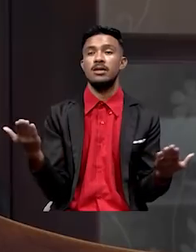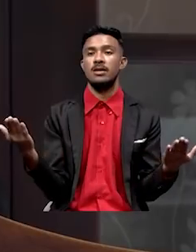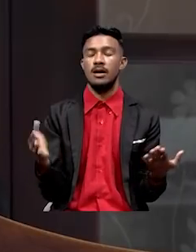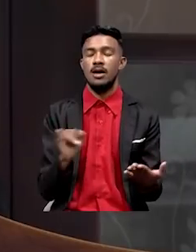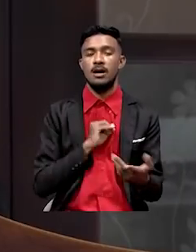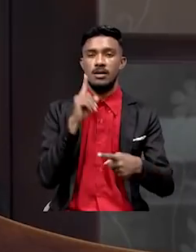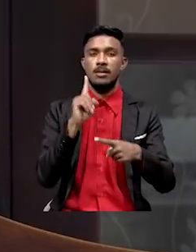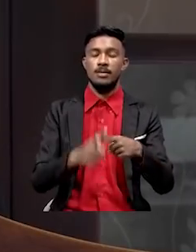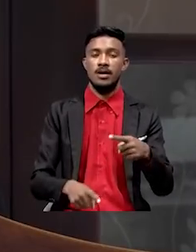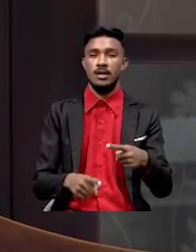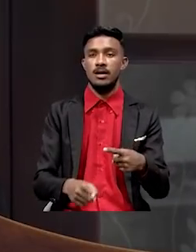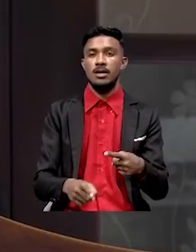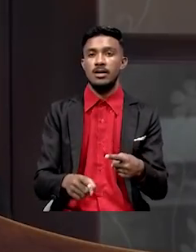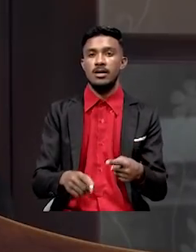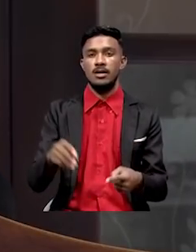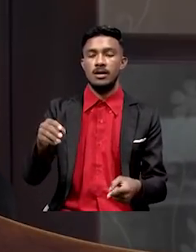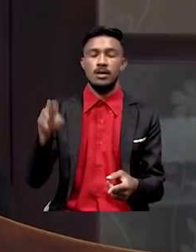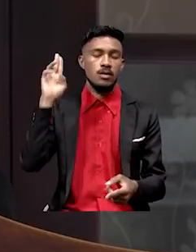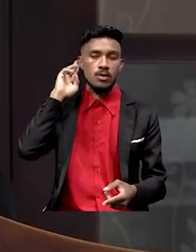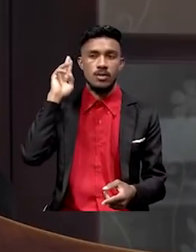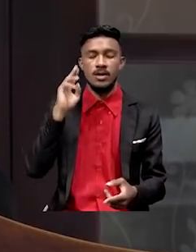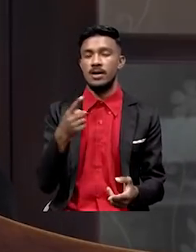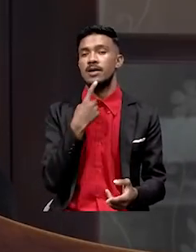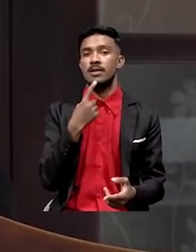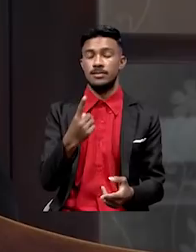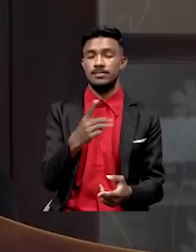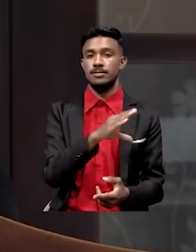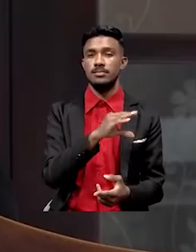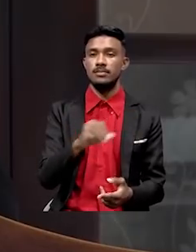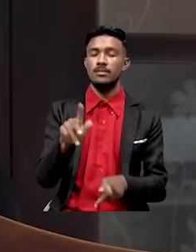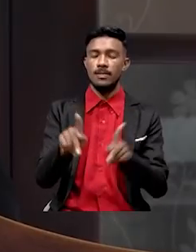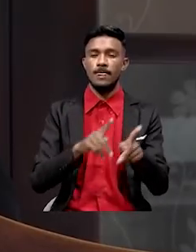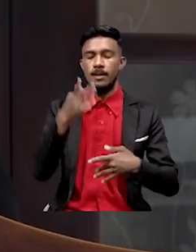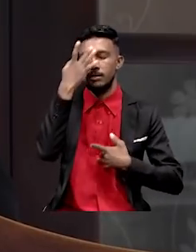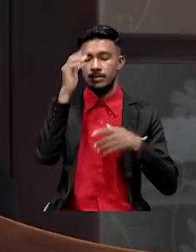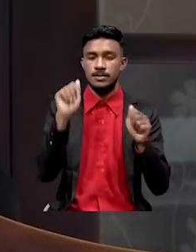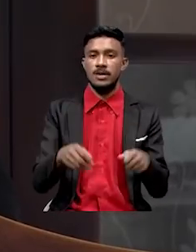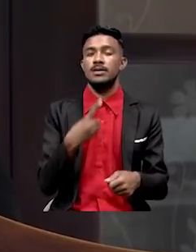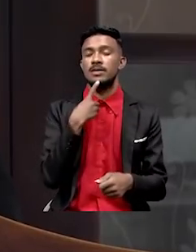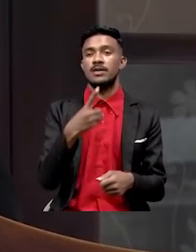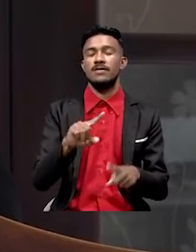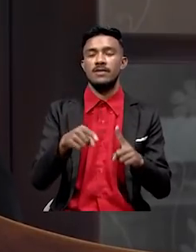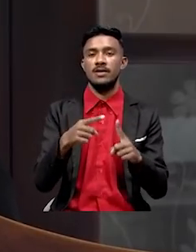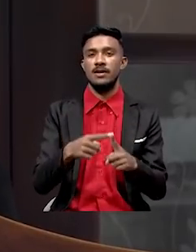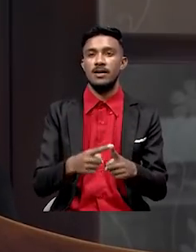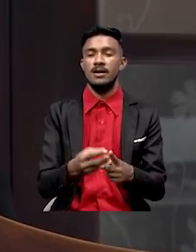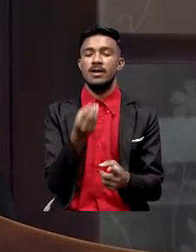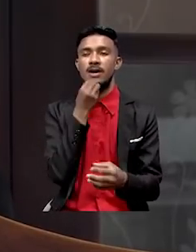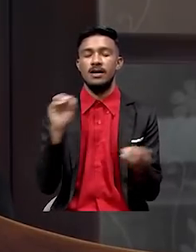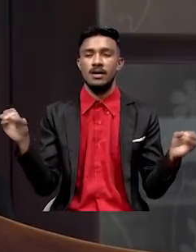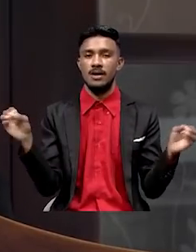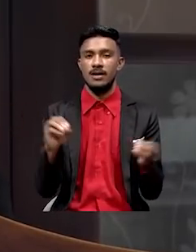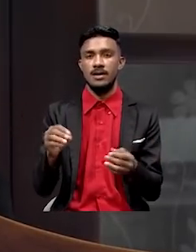de paciente bele kritika. Bahira kon ami fo atendimento la dia. Aha la dia kai moruk la iha, toba fatin